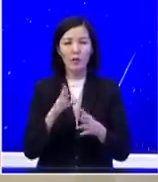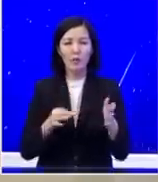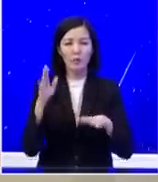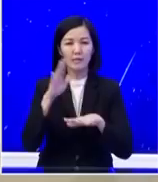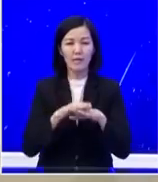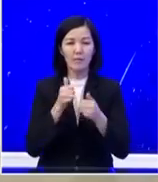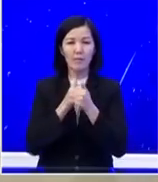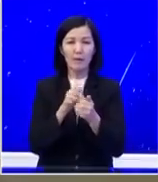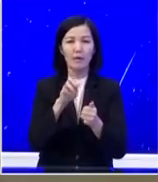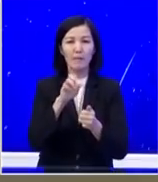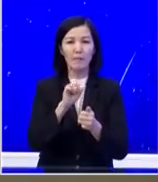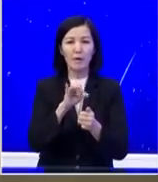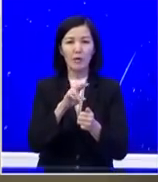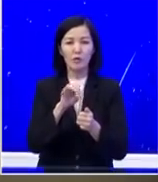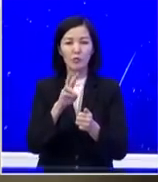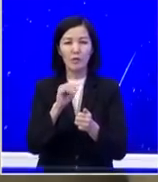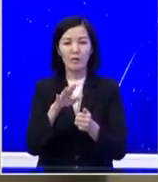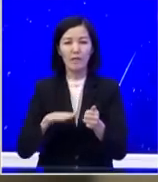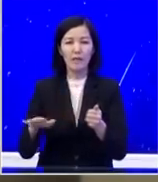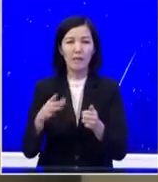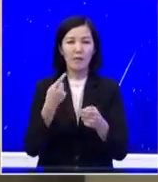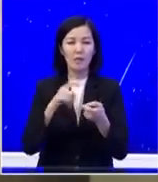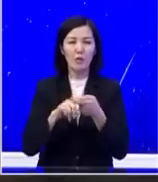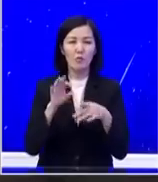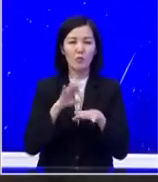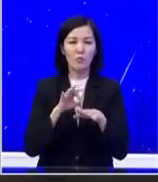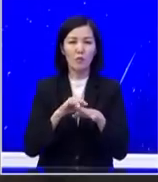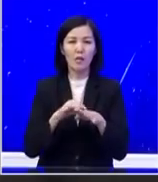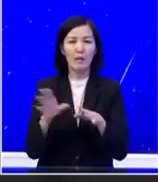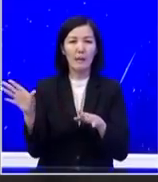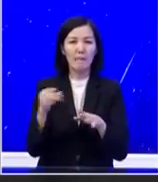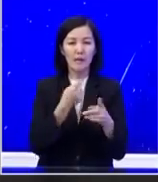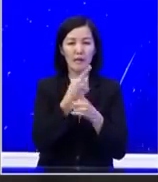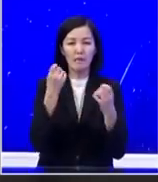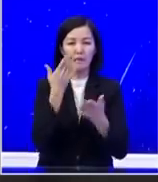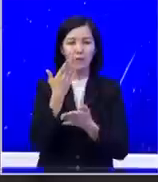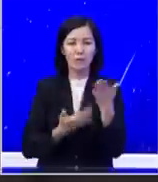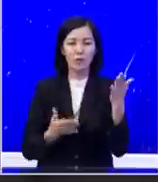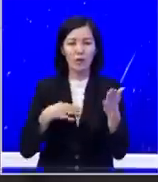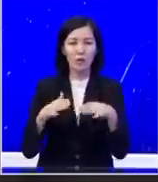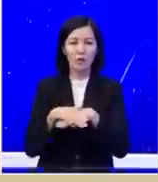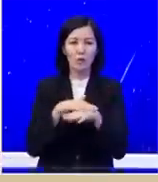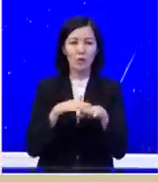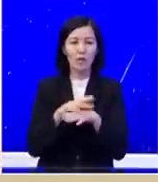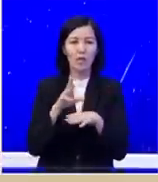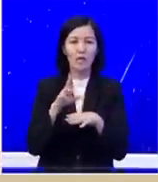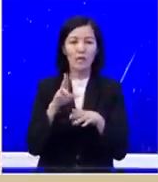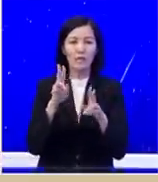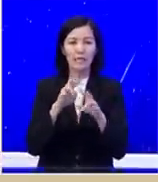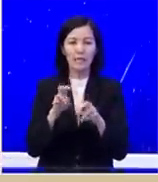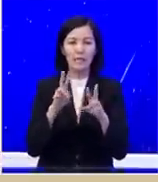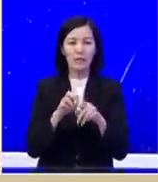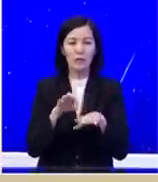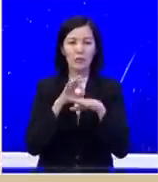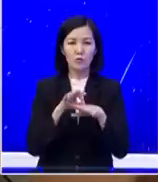әкімінің орынбасары Батыржан Байжұмановтан аймақтағы жұқпалы індет бойынша бар ахуалды сұрап білді. Тұрғындар арасында тест бойынша